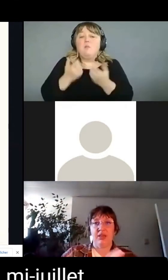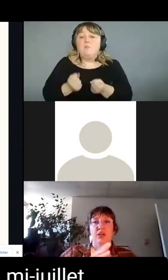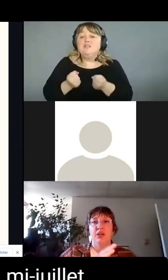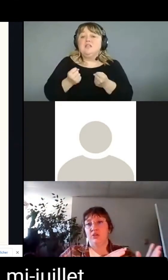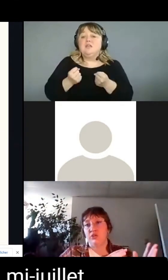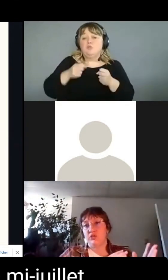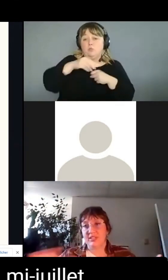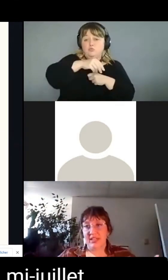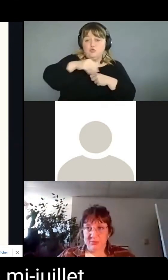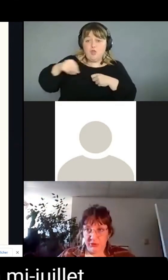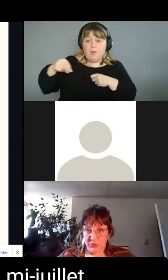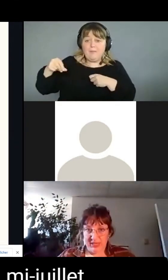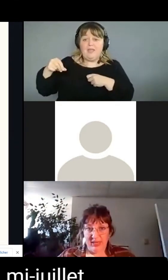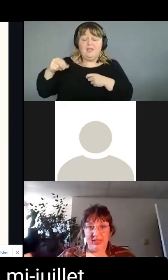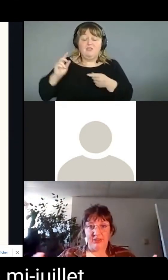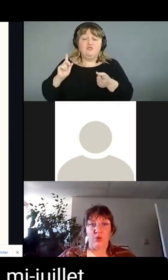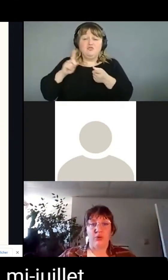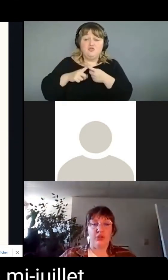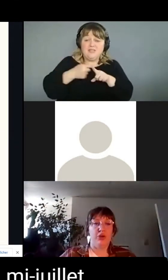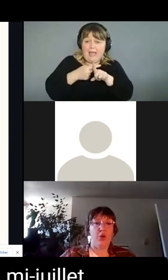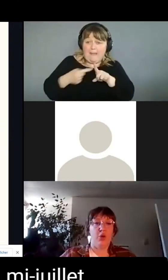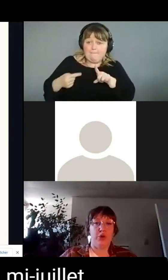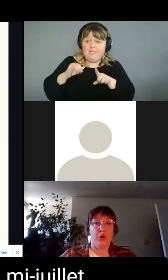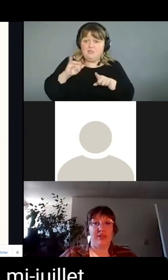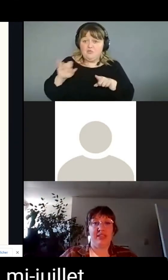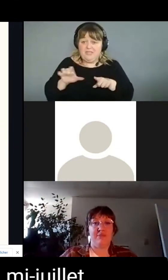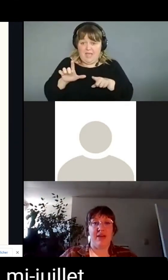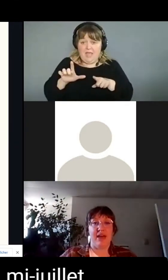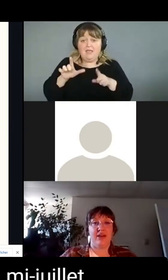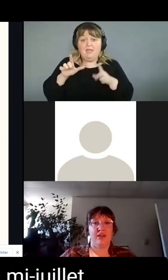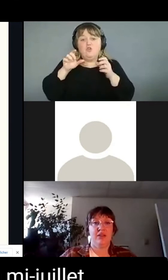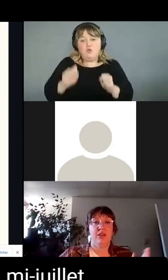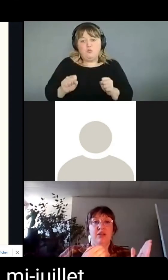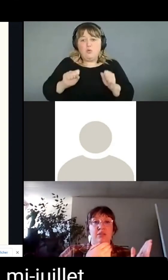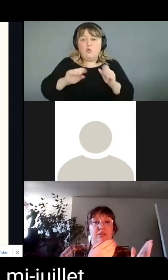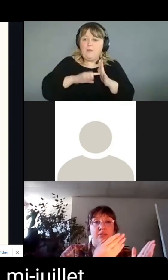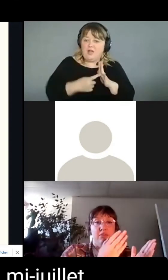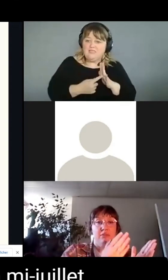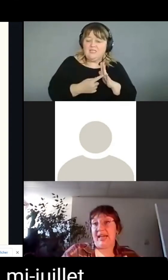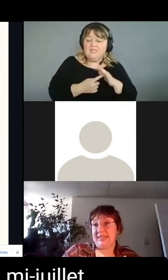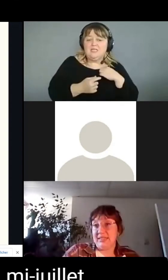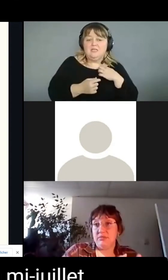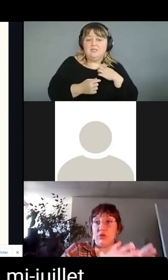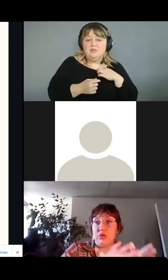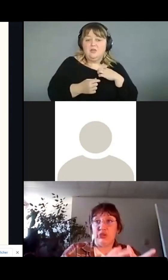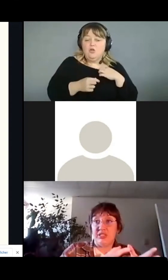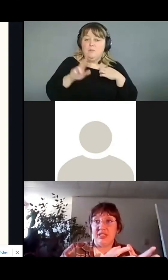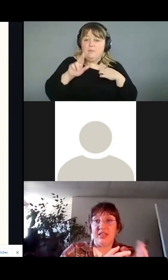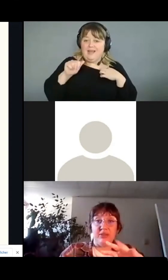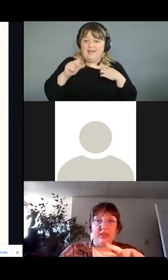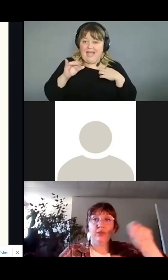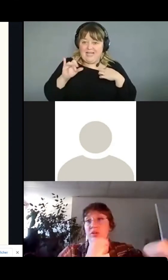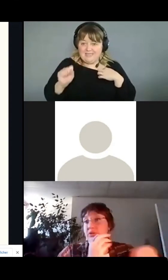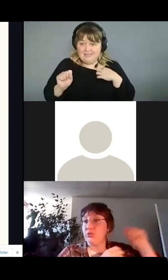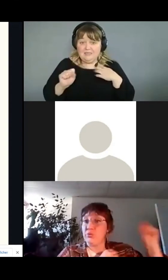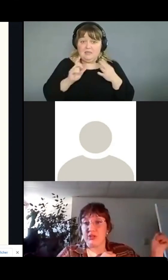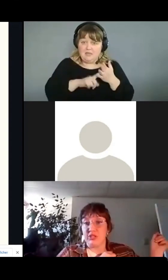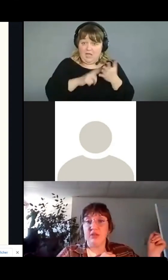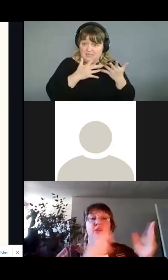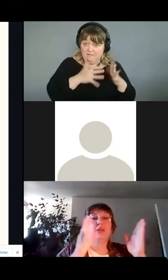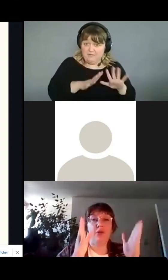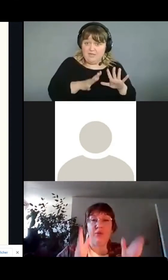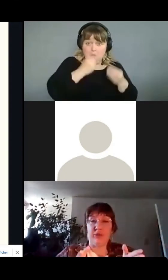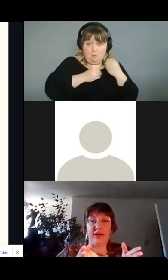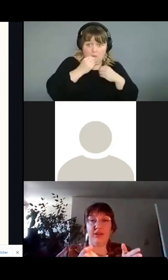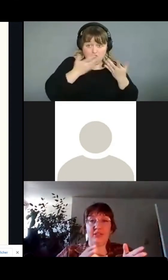semer jusqu'à la mi-juillet. Et donc, on peut commencer par des radis. Lorsque ça s'est terminé, on les a tous